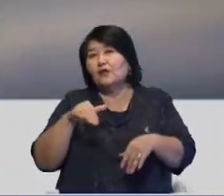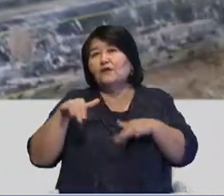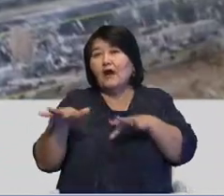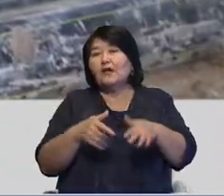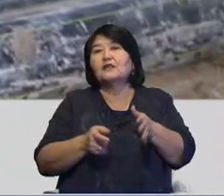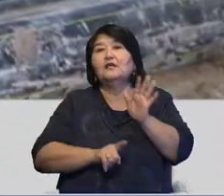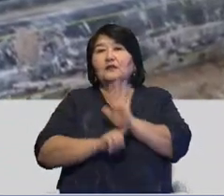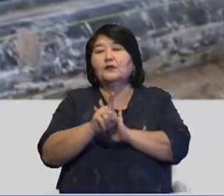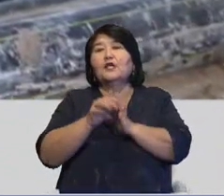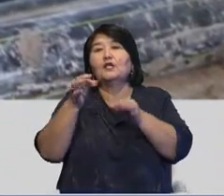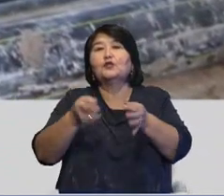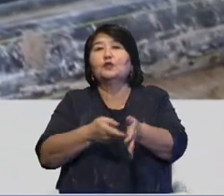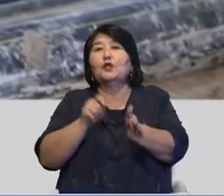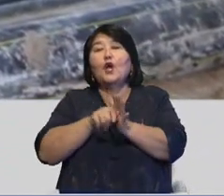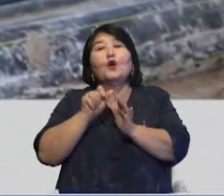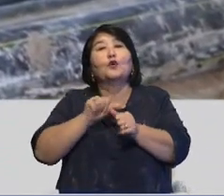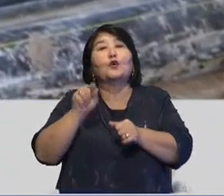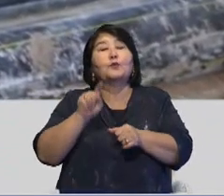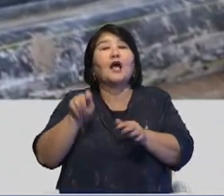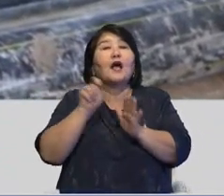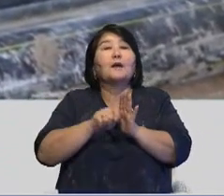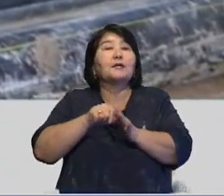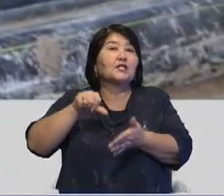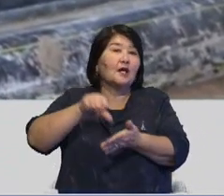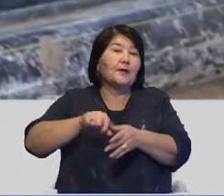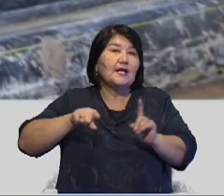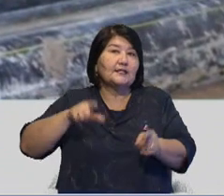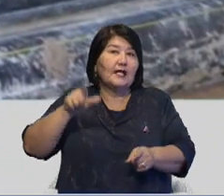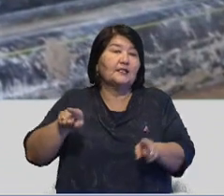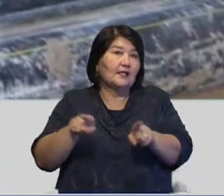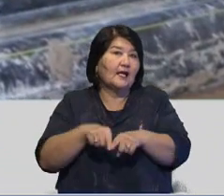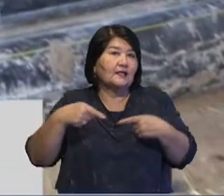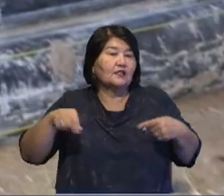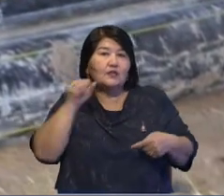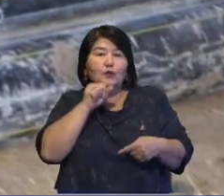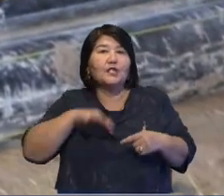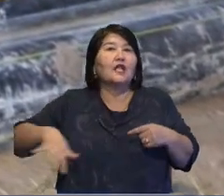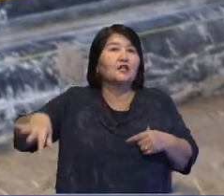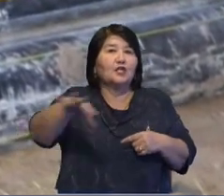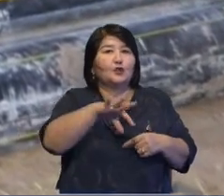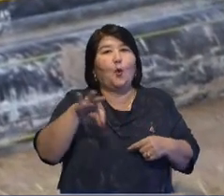проводится досудебное расследование Кроме того проверяется причастность задержанных к аналогичным кражам на территории области